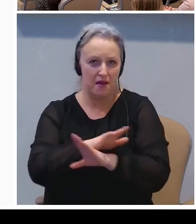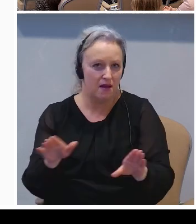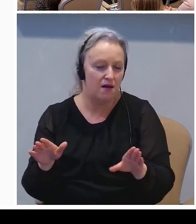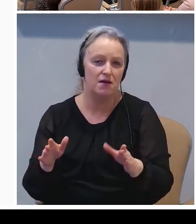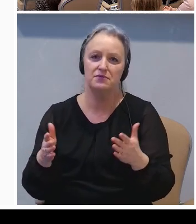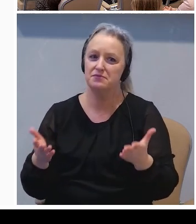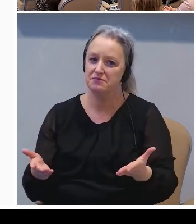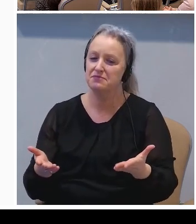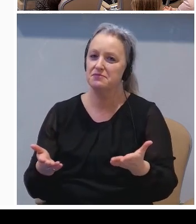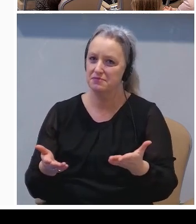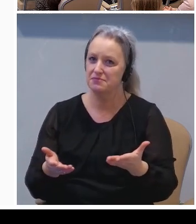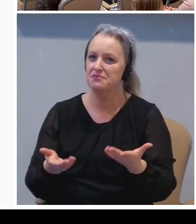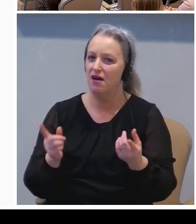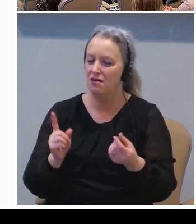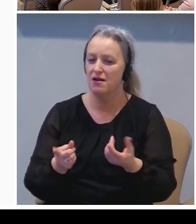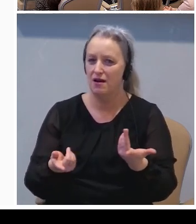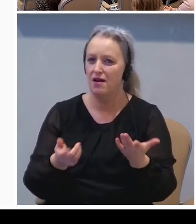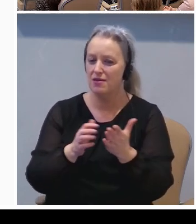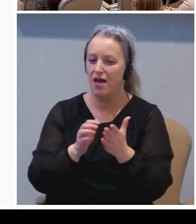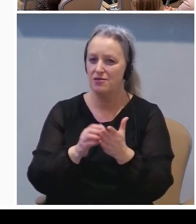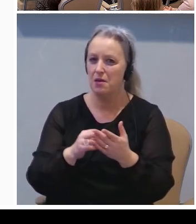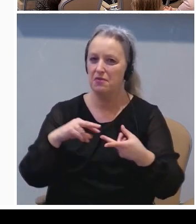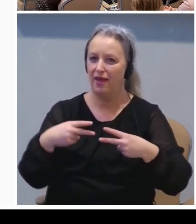muudab geeniteraapia kalliks.